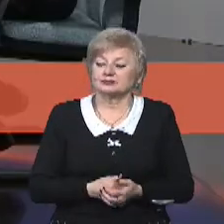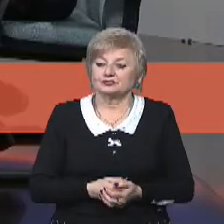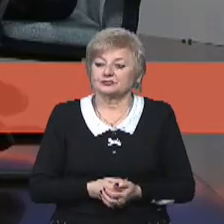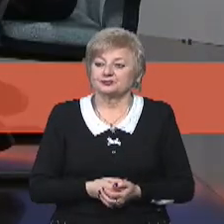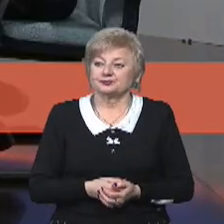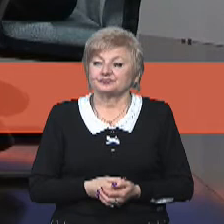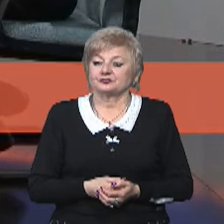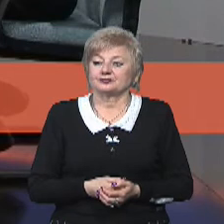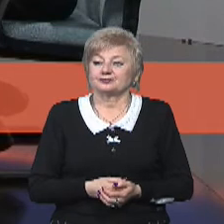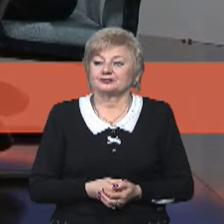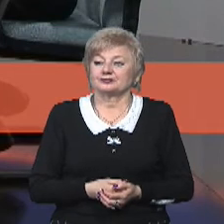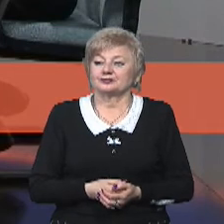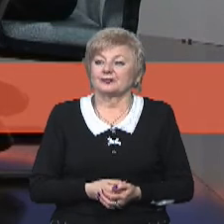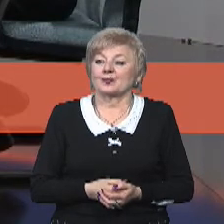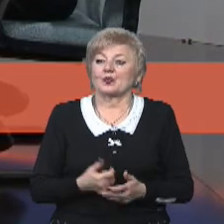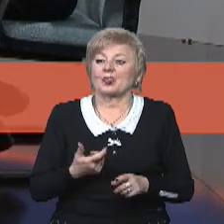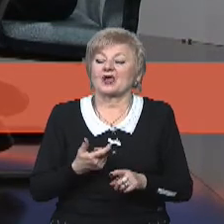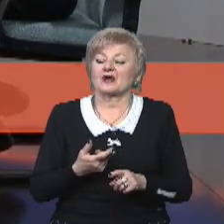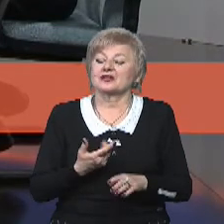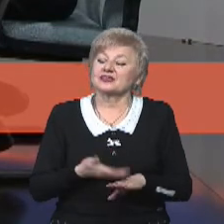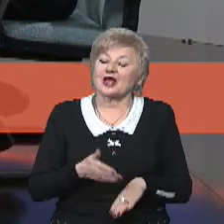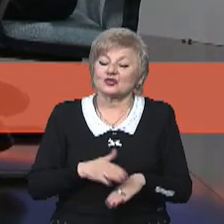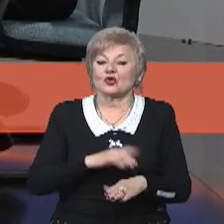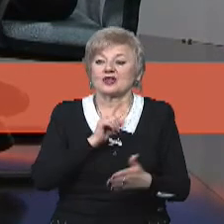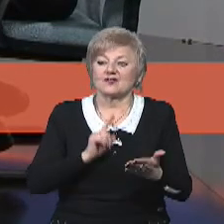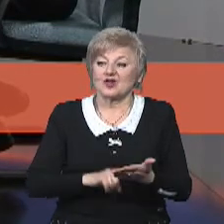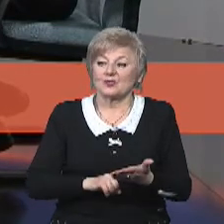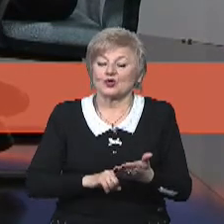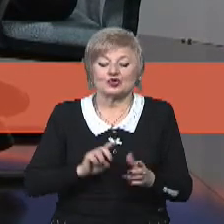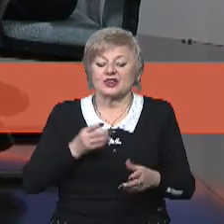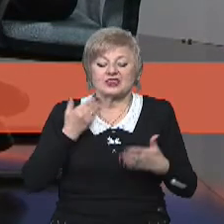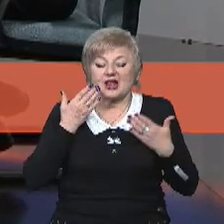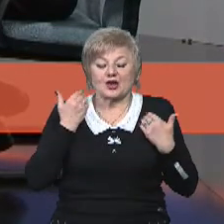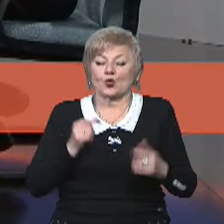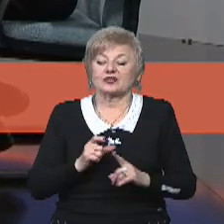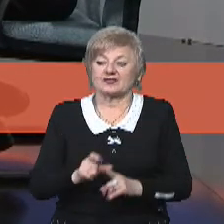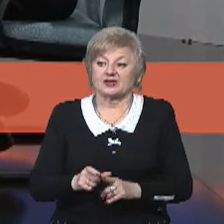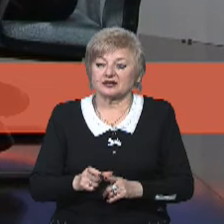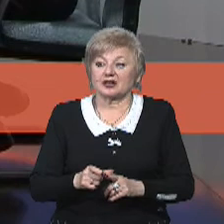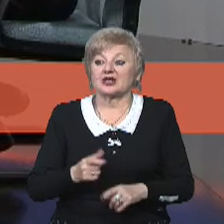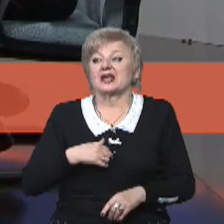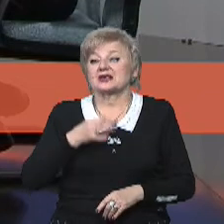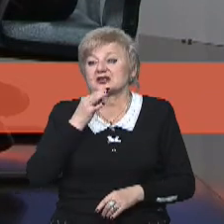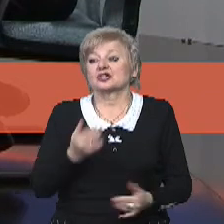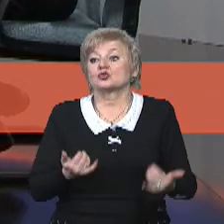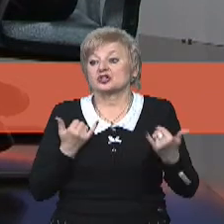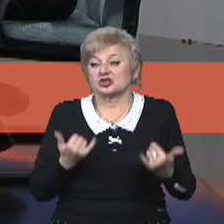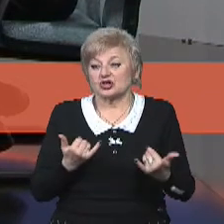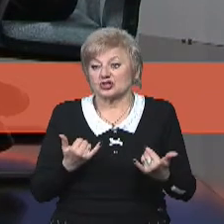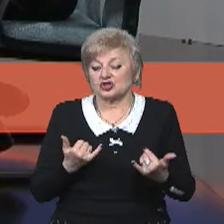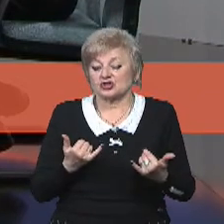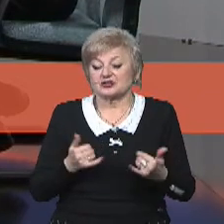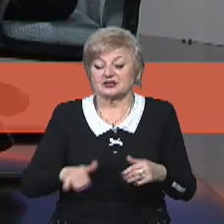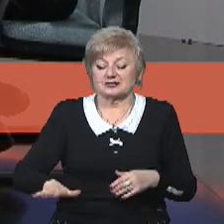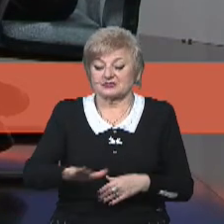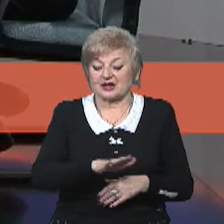день? Дуже важке питання, на яке не так-то легко й відповісти. Я скажу, що зараз, наприклад, в межах